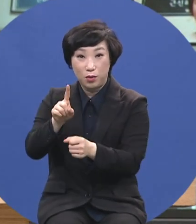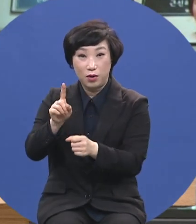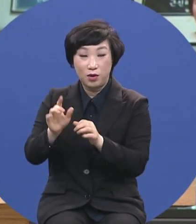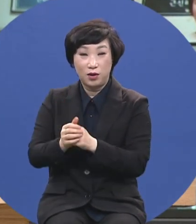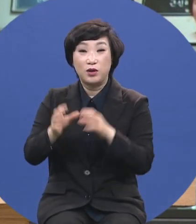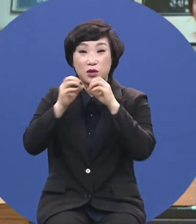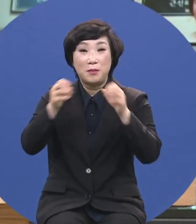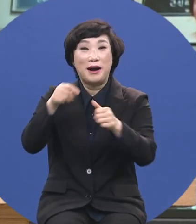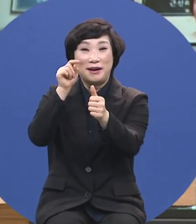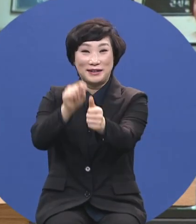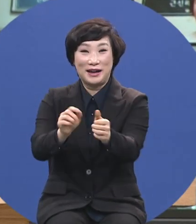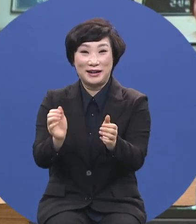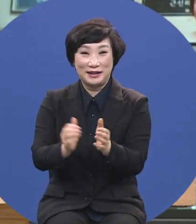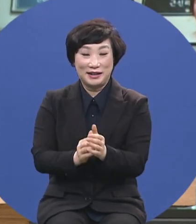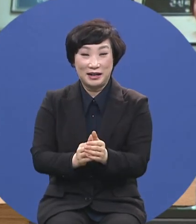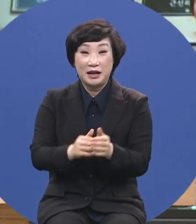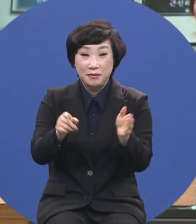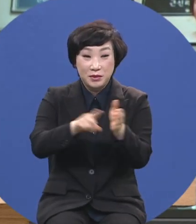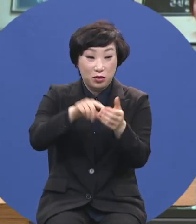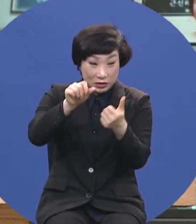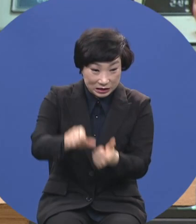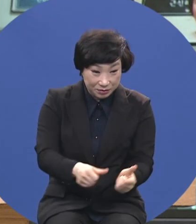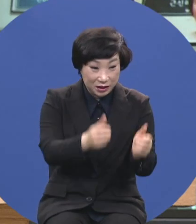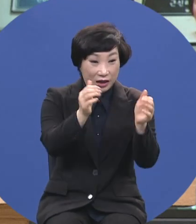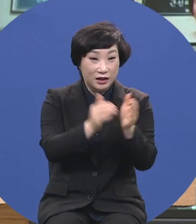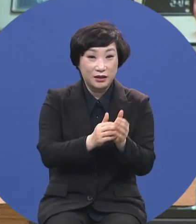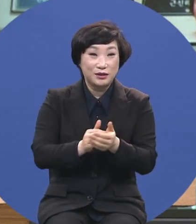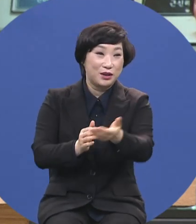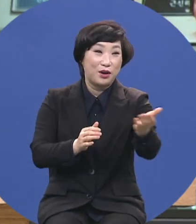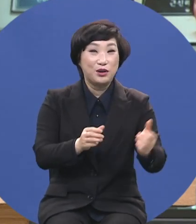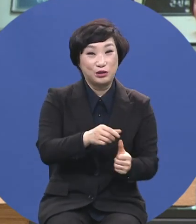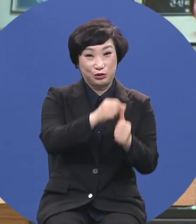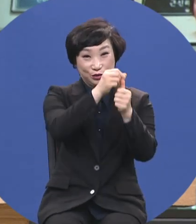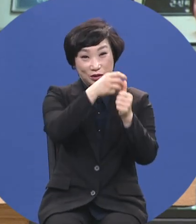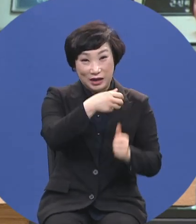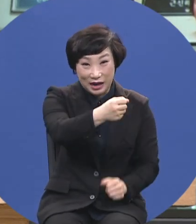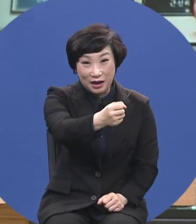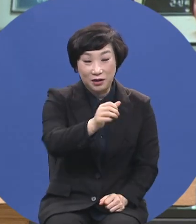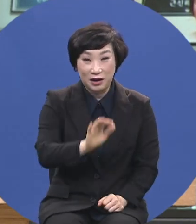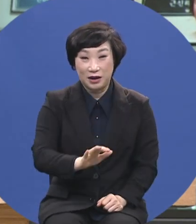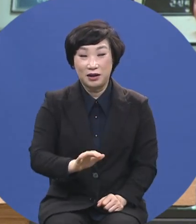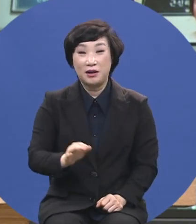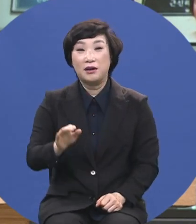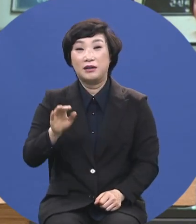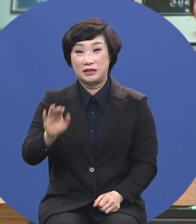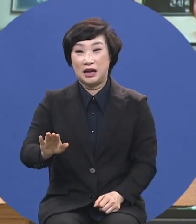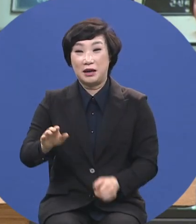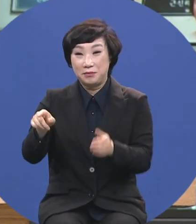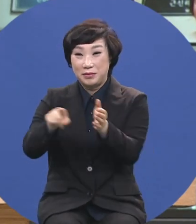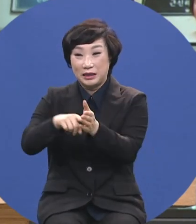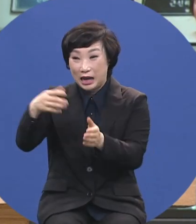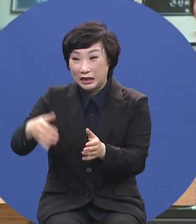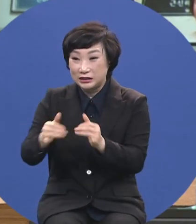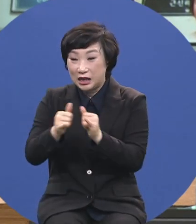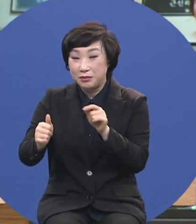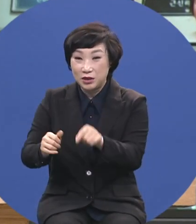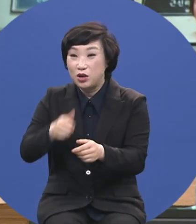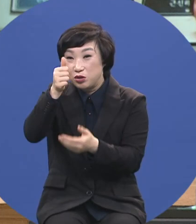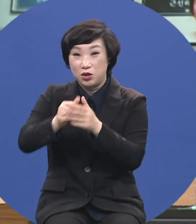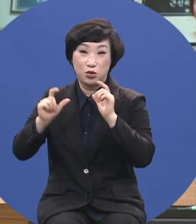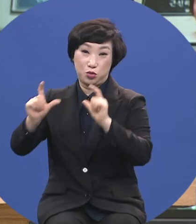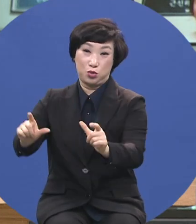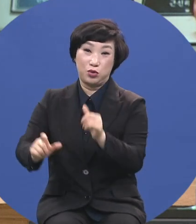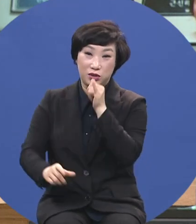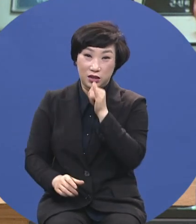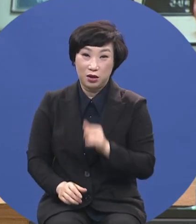무엇인가 전파하라. 믿고 침례를 받는 사람들은 구원을 얻을 것이고 믿지 않는 사람은